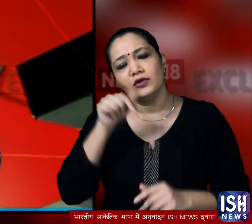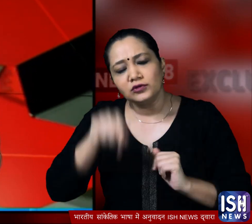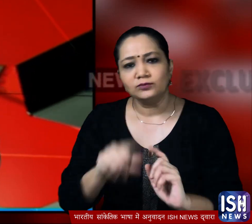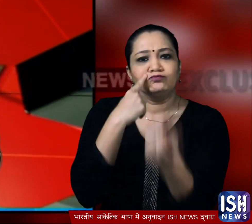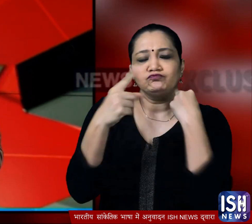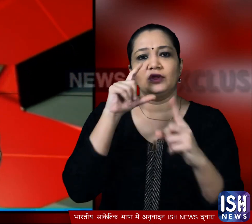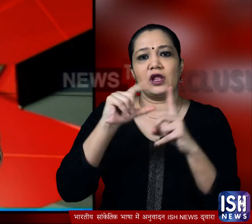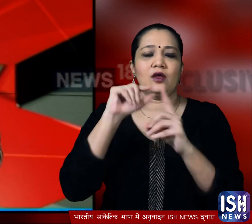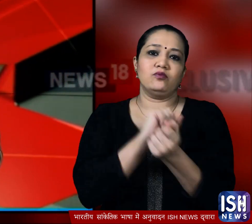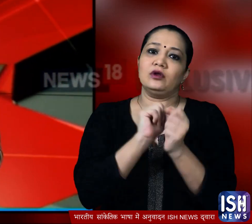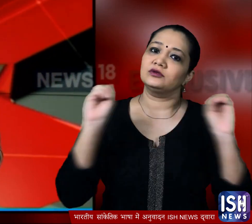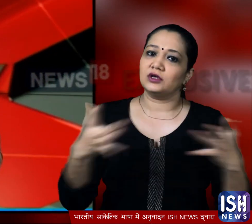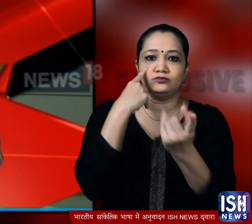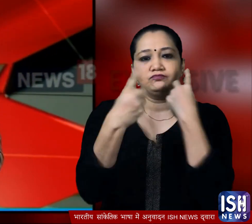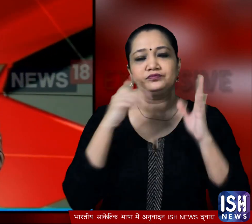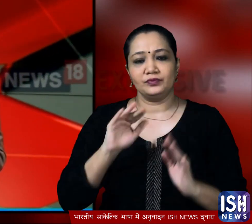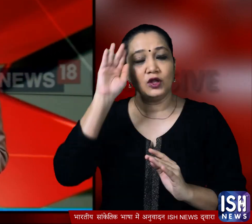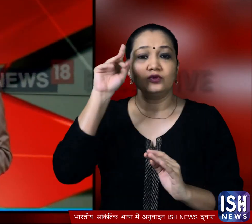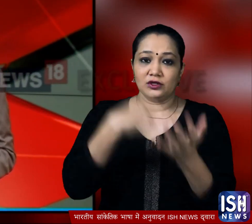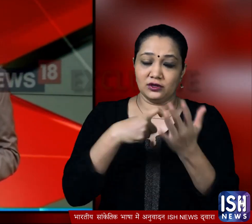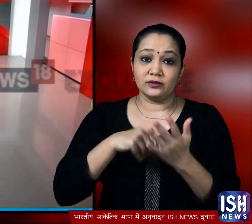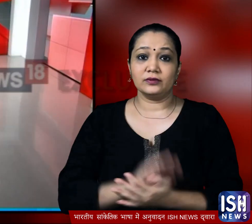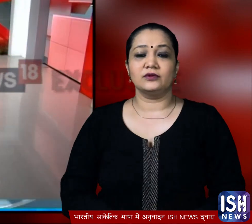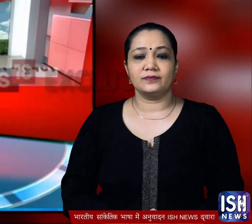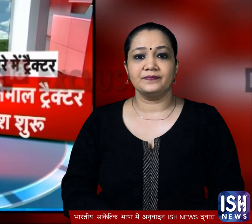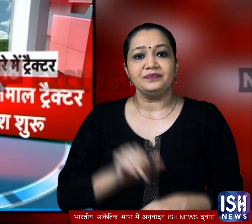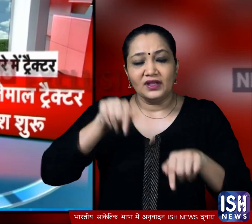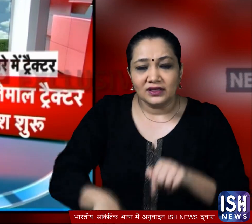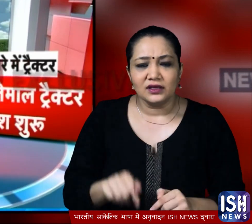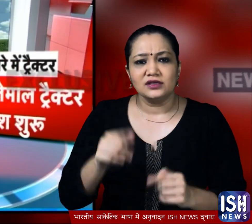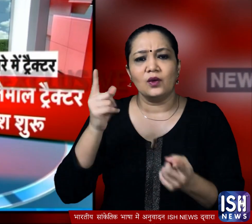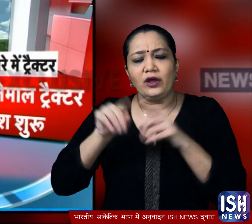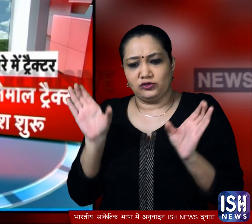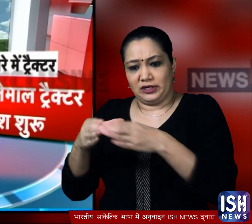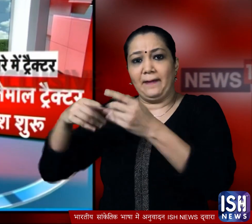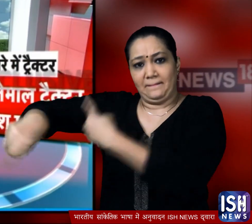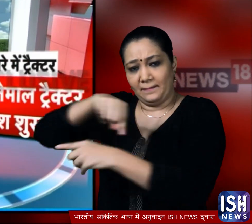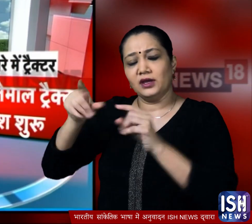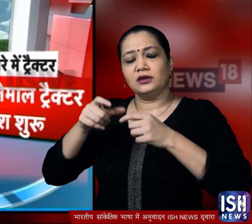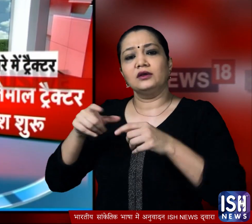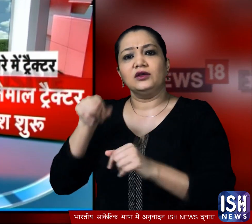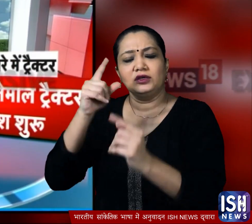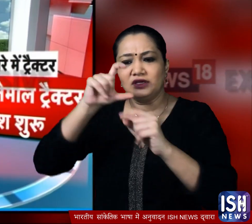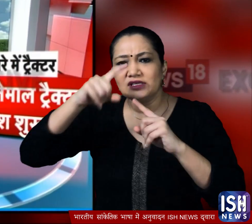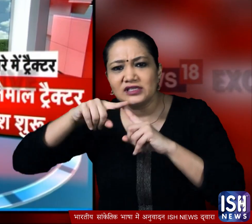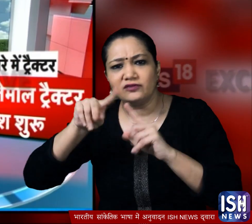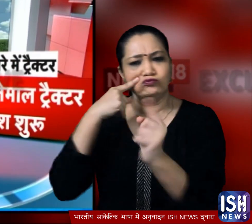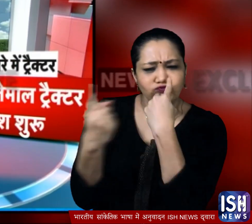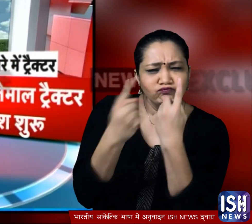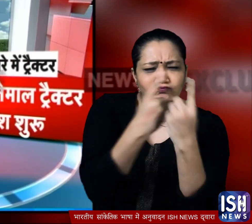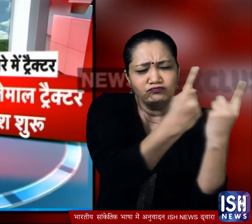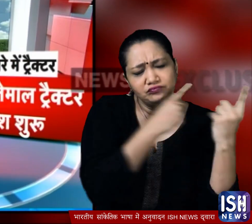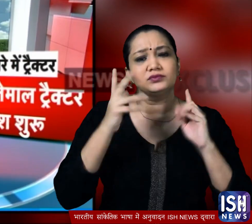इसकी तफ्तीश दिल्ली पुलिस ने शुरू कर दी। न्यूज़ 18 के अरुण सिंह की रिपोर्ट है कि इस काम के लिए एक अलग टीम बनाई गई जो सीसीटीवी फुटेज खंगालने में